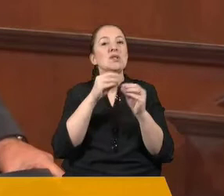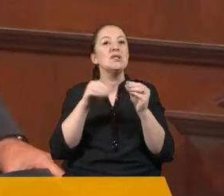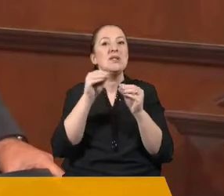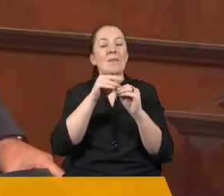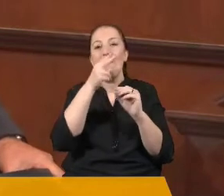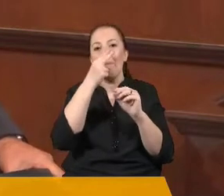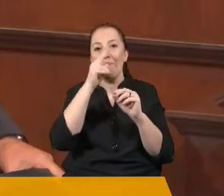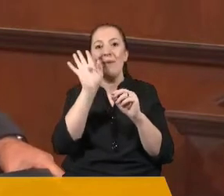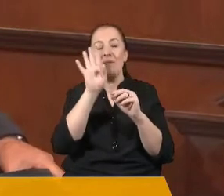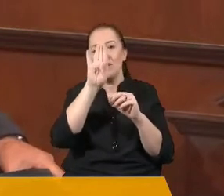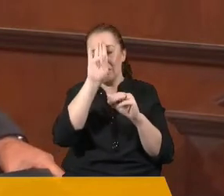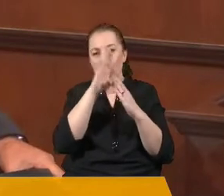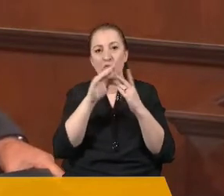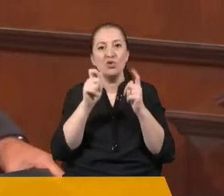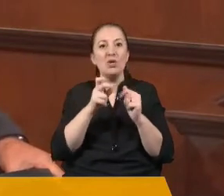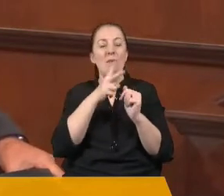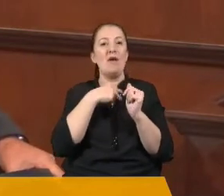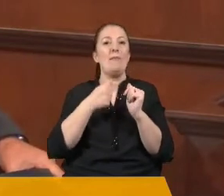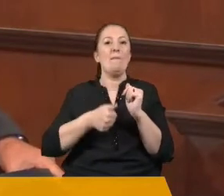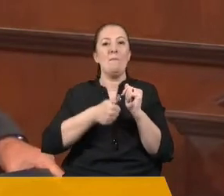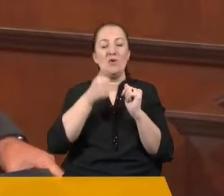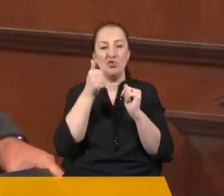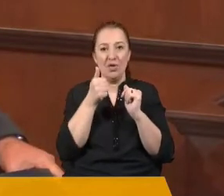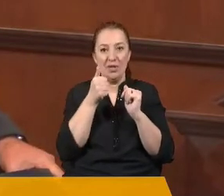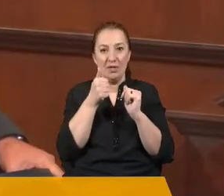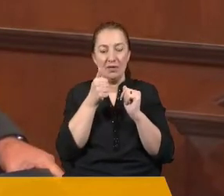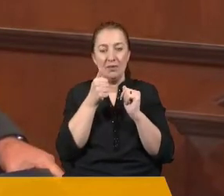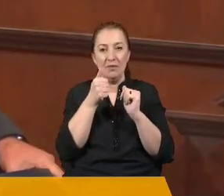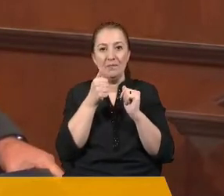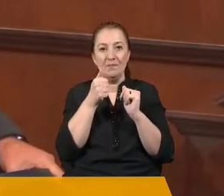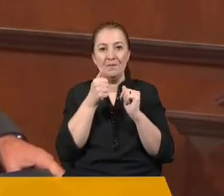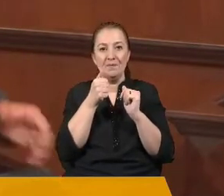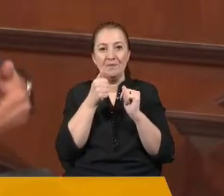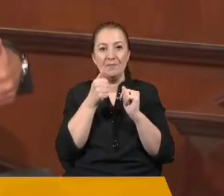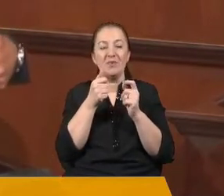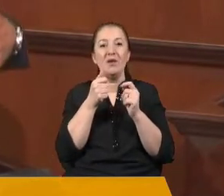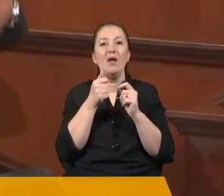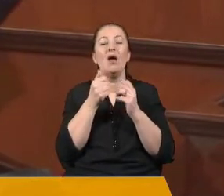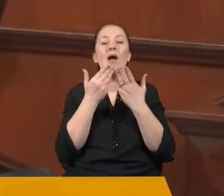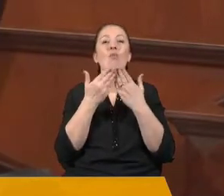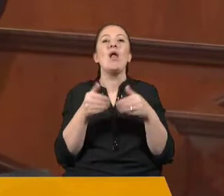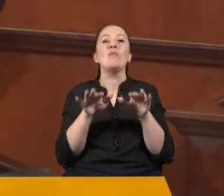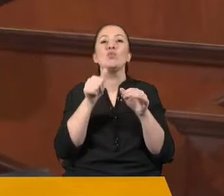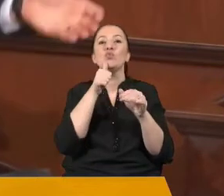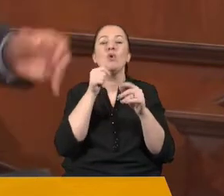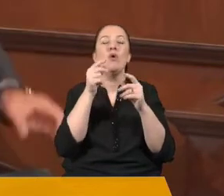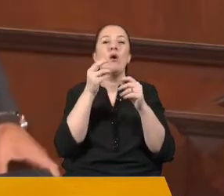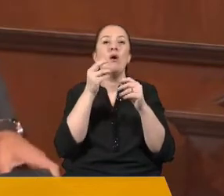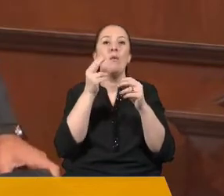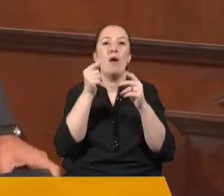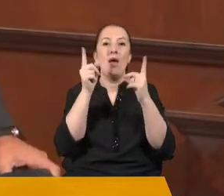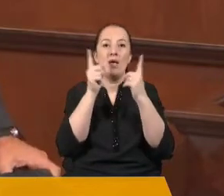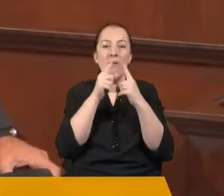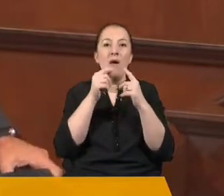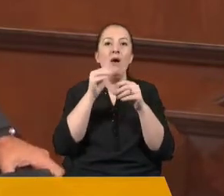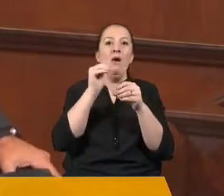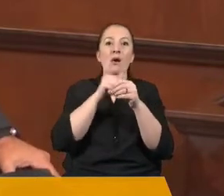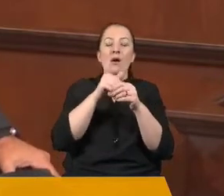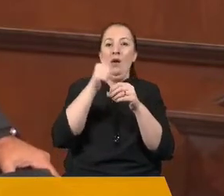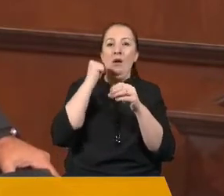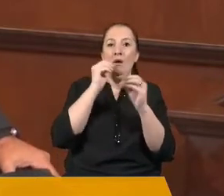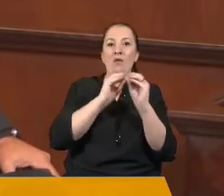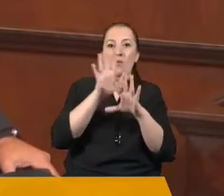beğenmeyen İstanbul Büyükşehir Belediye Başkanı'nın veto ederek, su tarifelerini meclise iade ederek